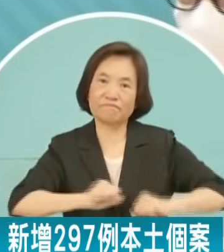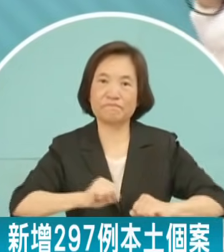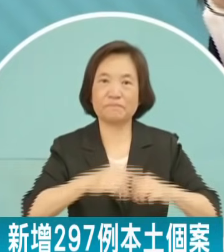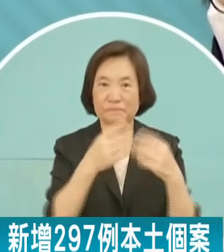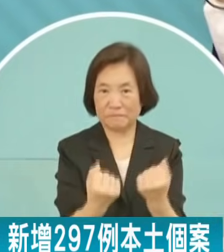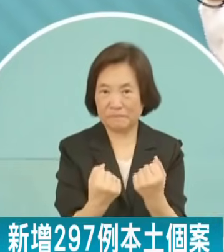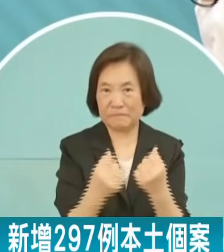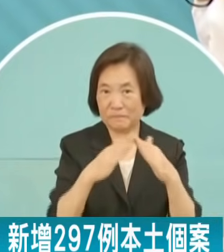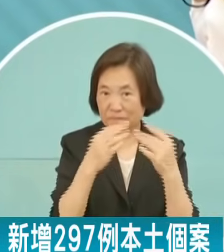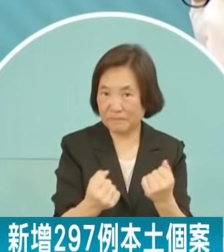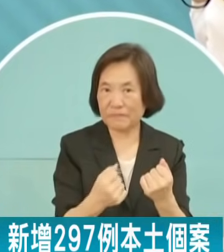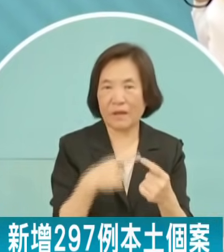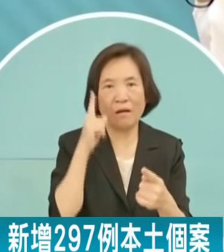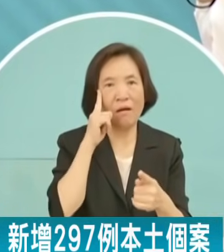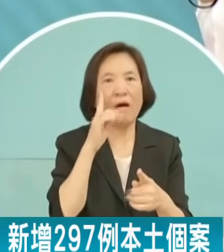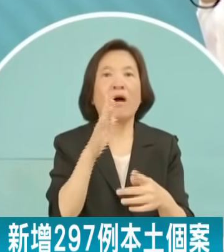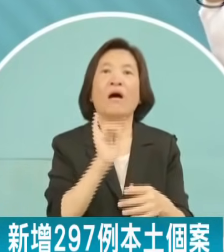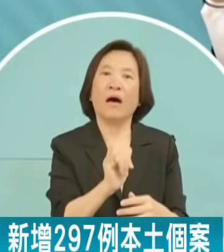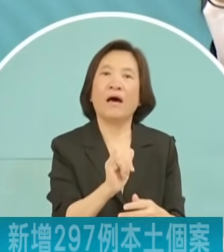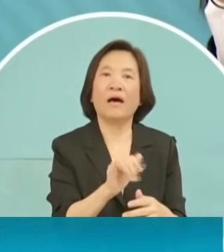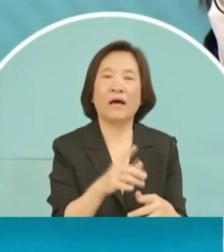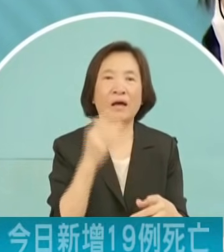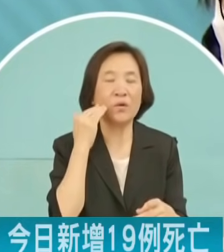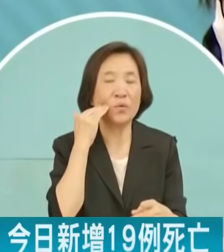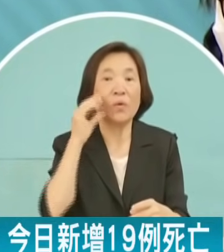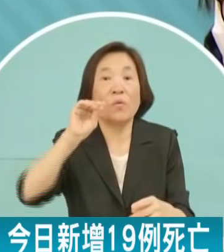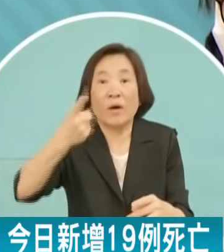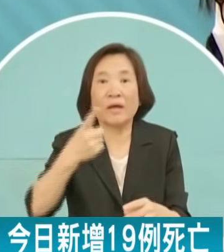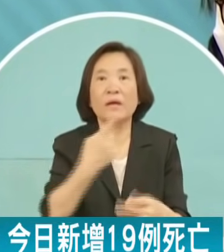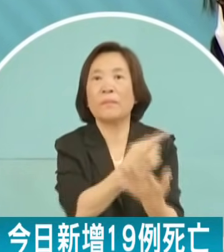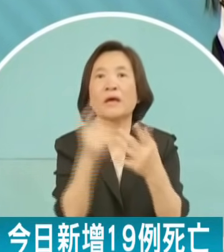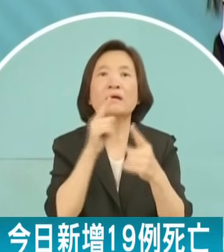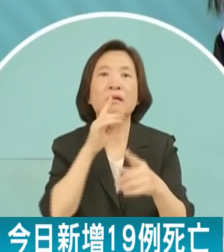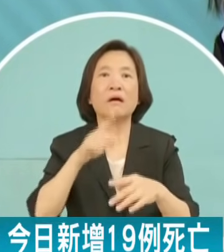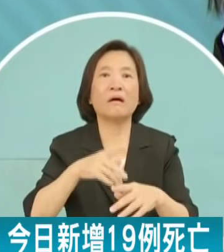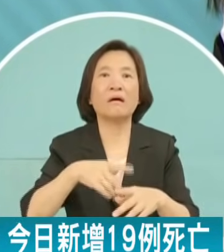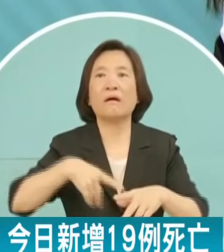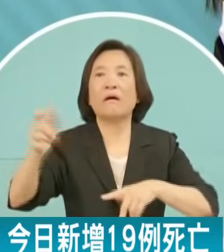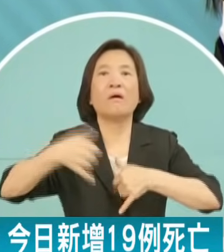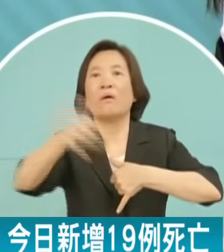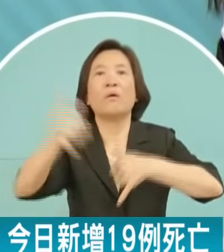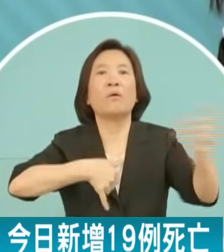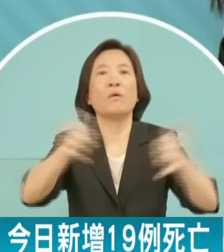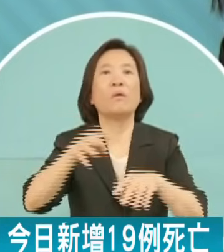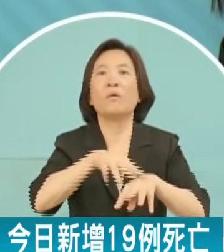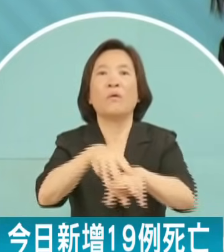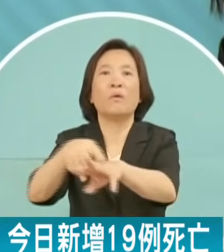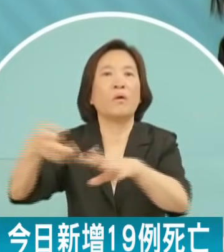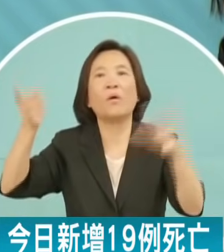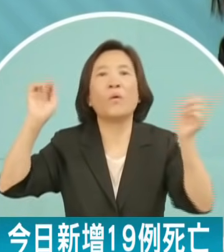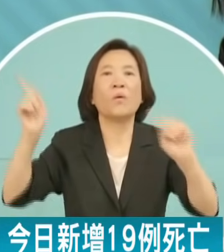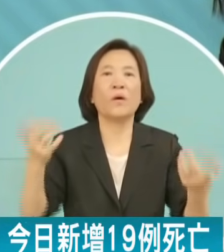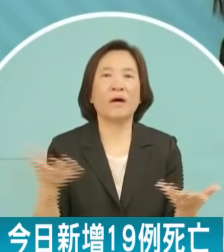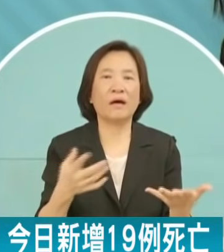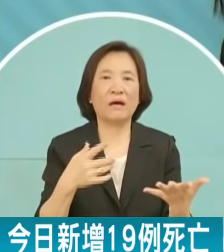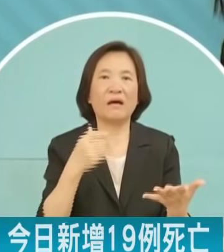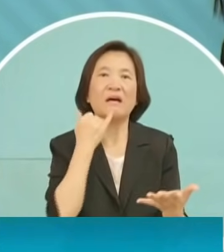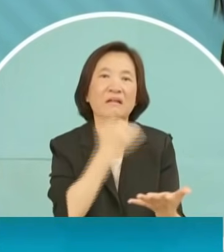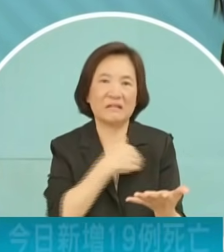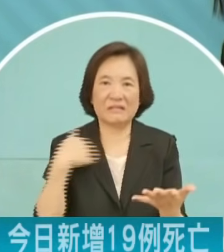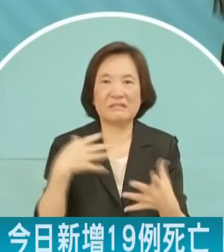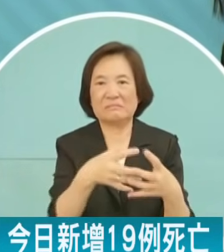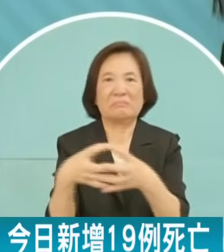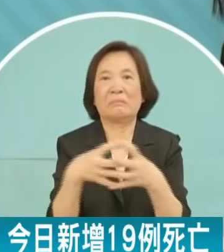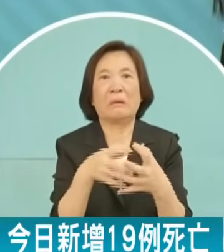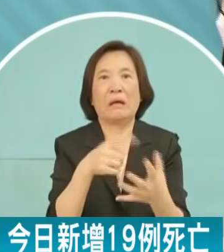才能够维持这样。那也要明白的讲，如果大家不合作的话，这个趋势是会往